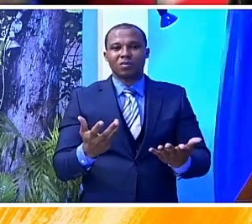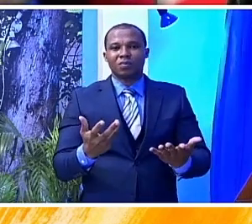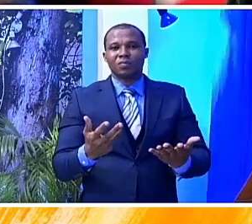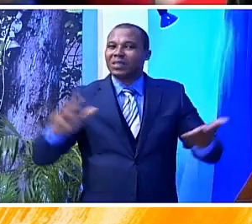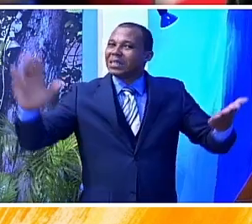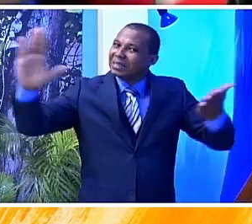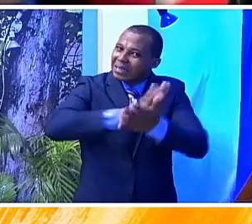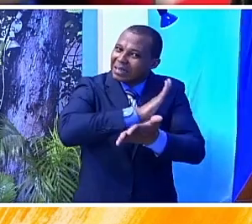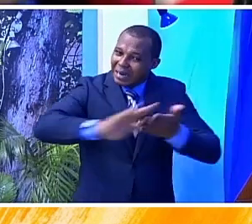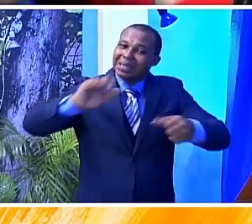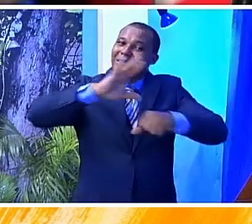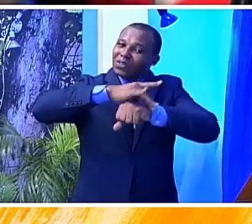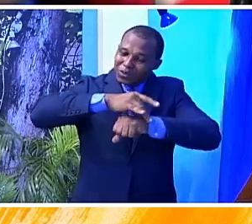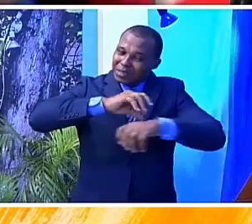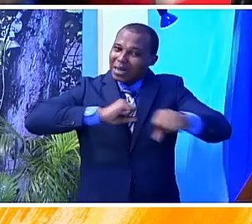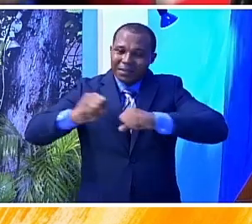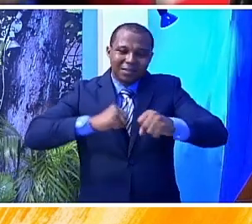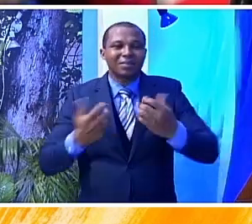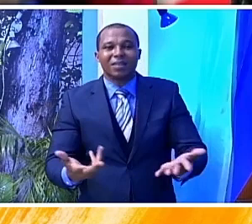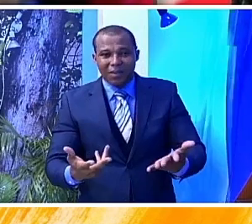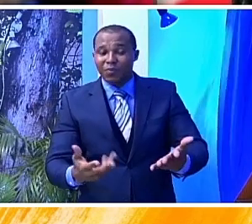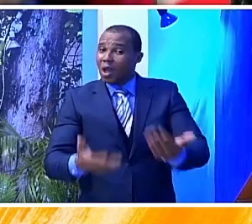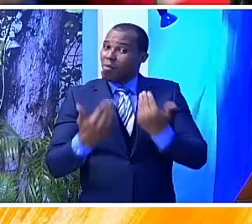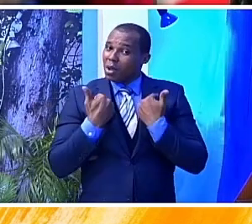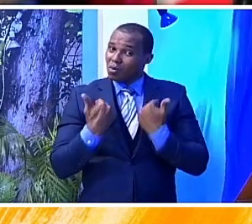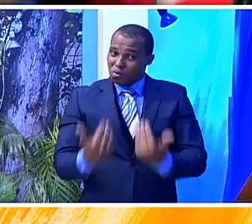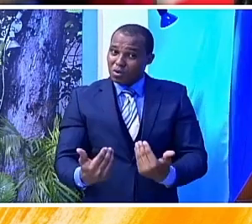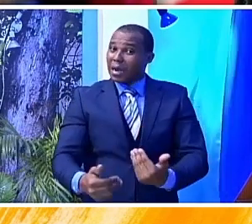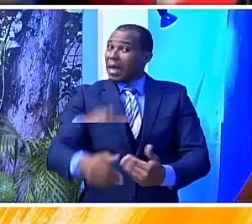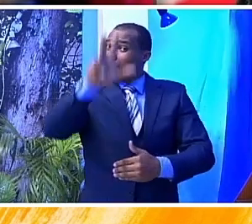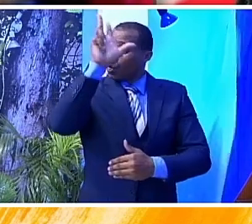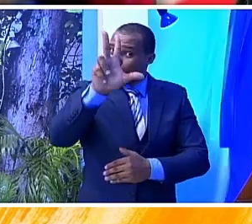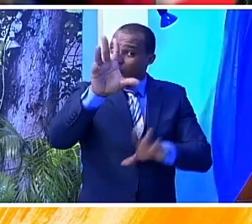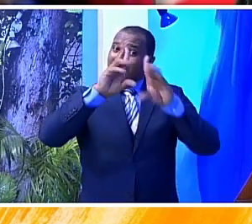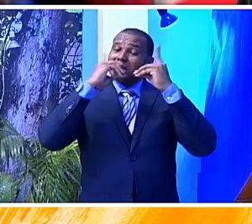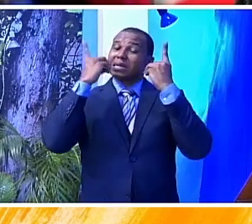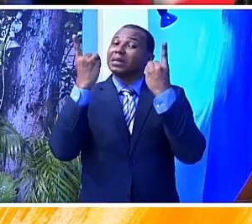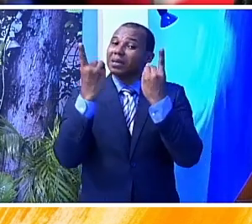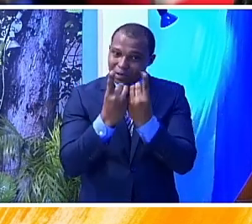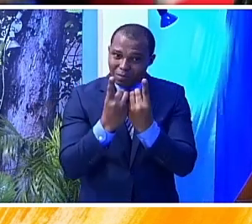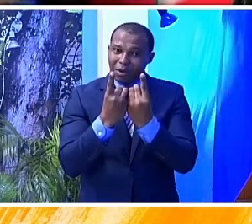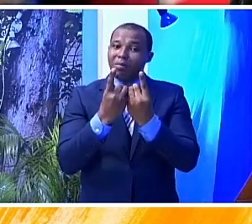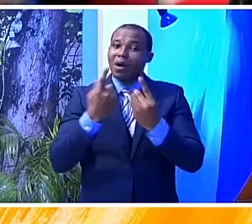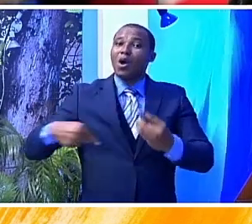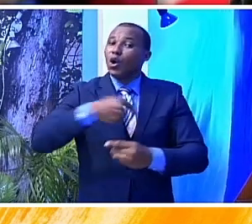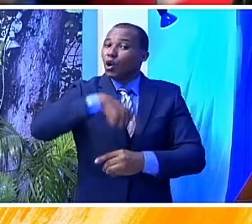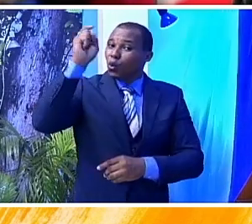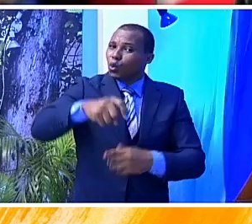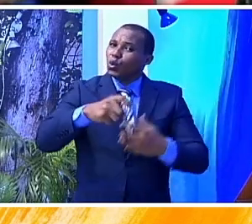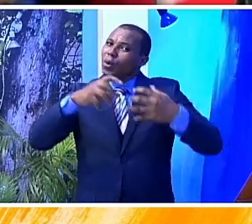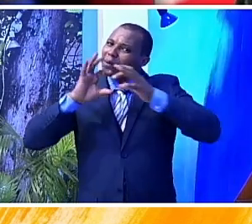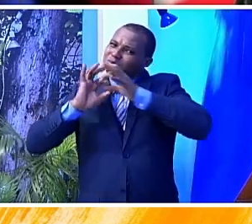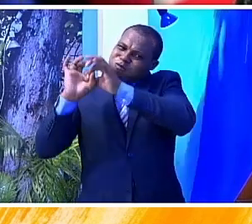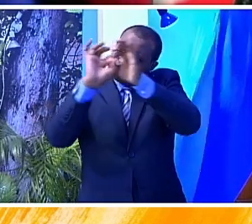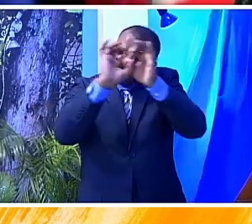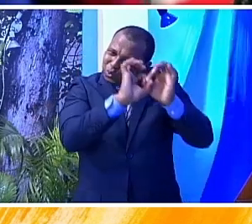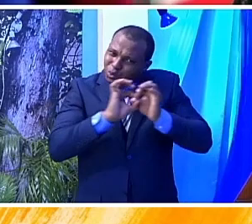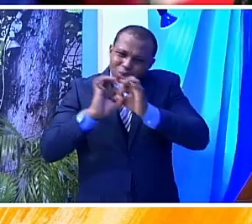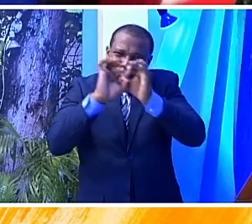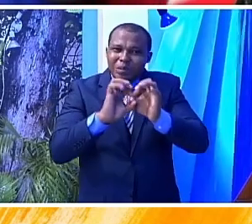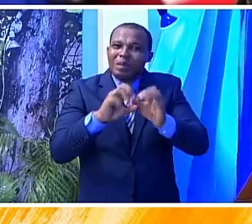Frémio, c'est solidarité pour nous faire avec trois départements ça. Pas tant de l'État. Côté l'État, tu jamais